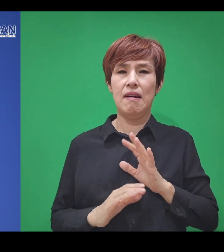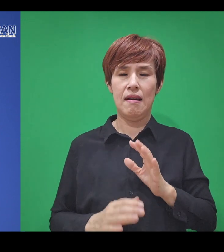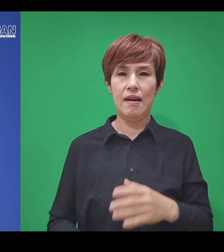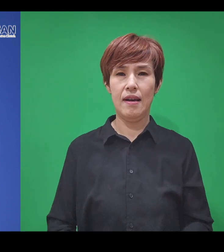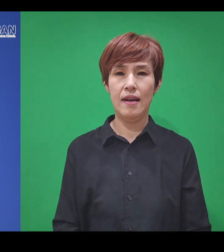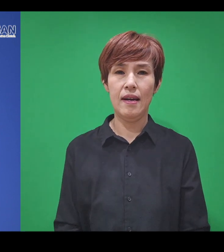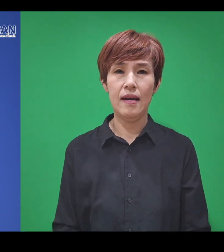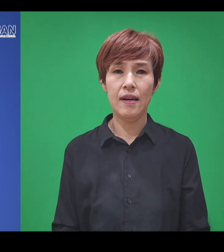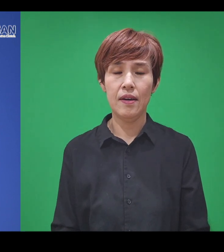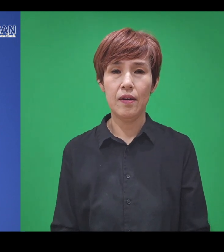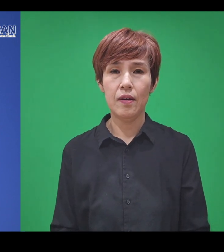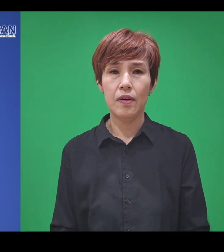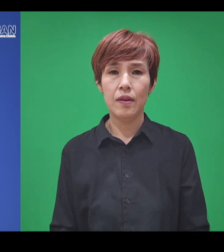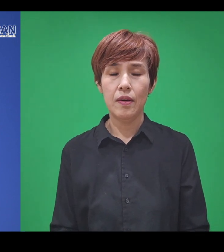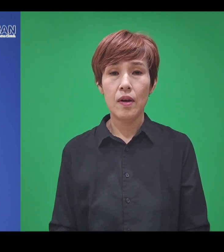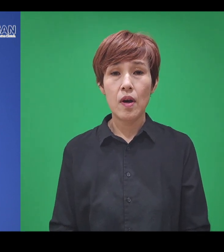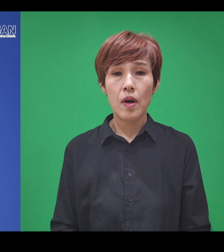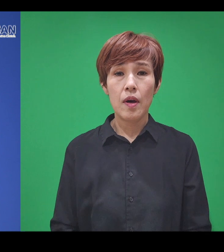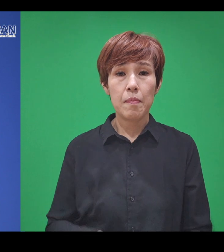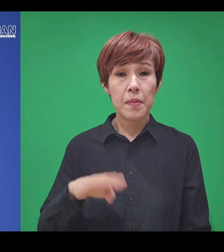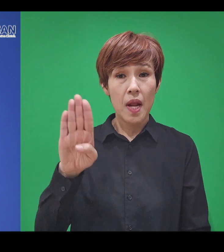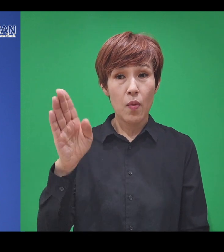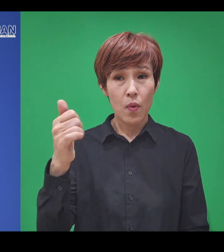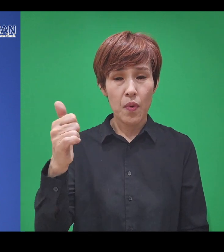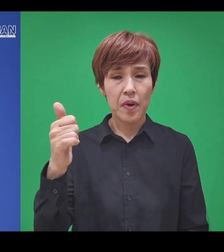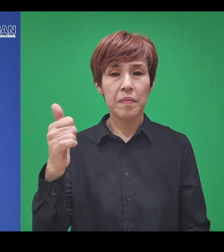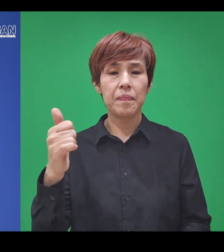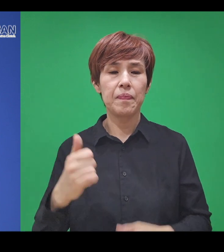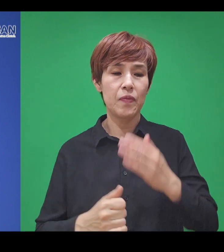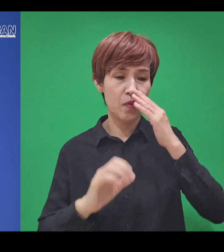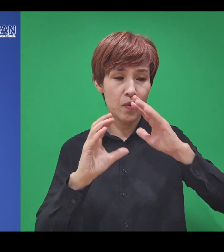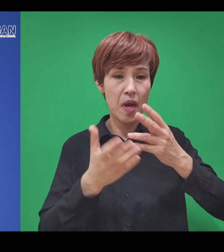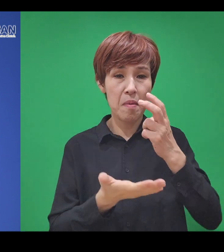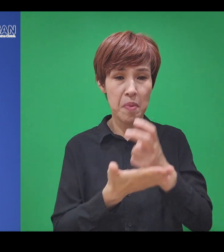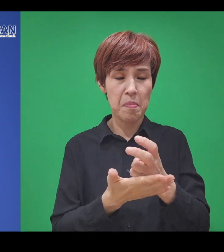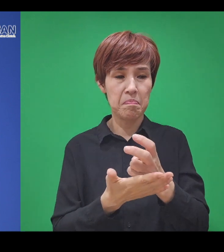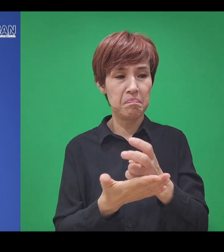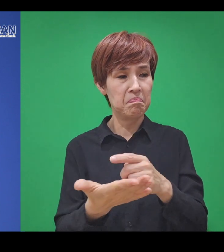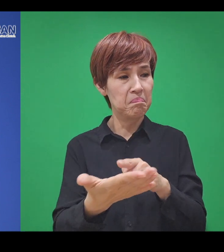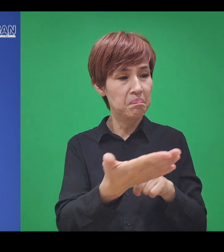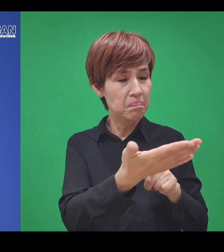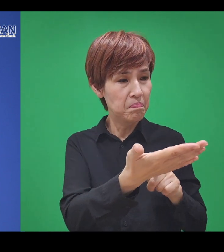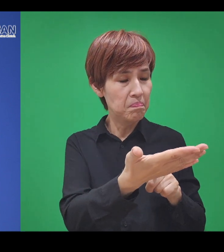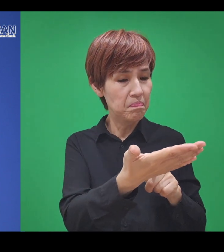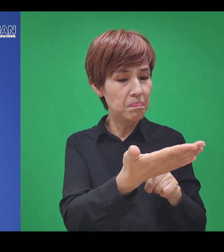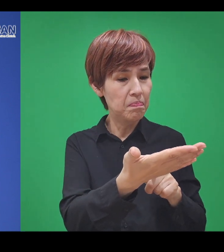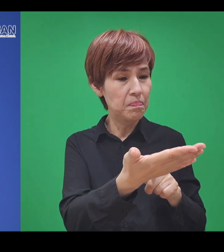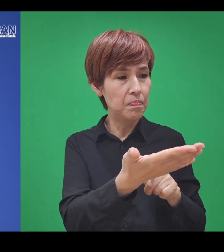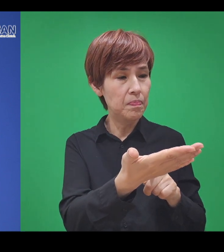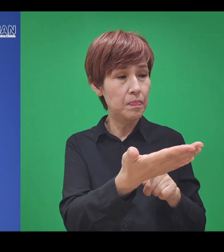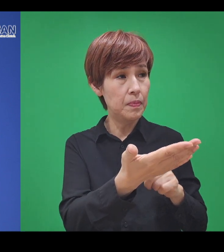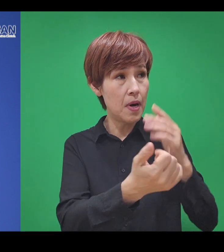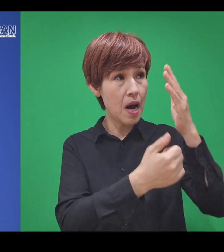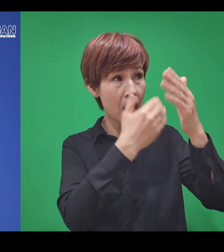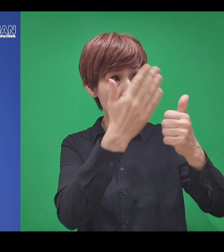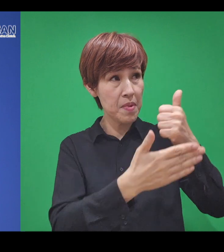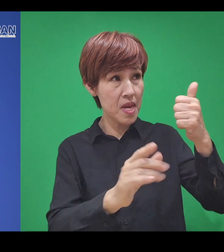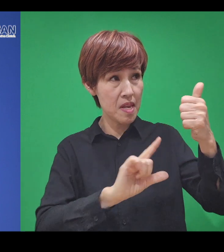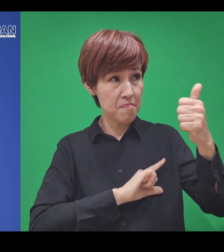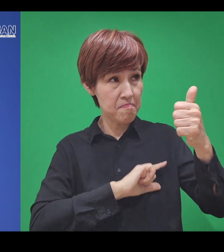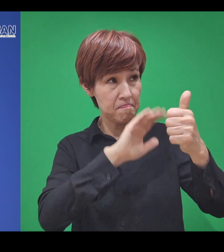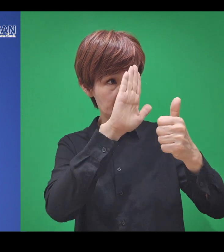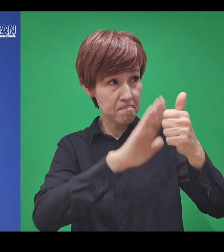그런 빌라도에게 유대 법을 들이대면서 유대인에게 한 법이 있는데 하나님의 이름을